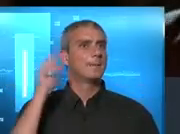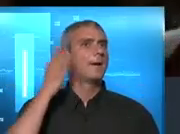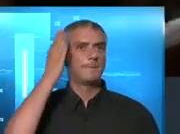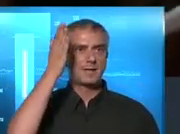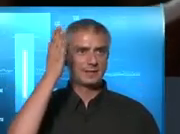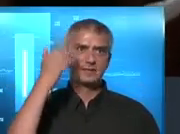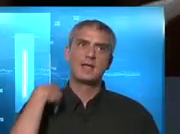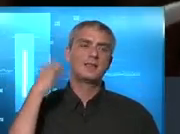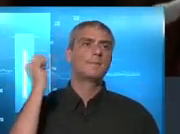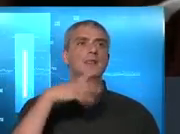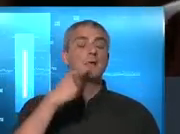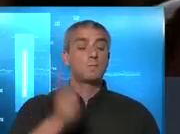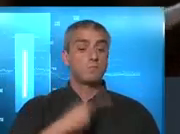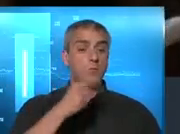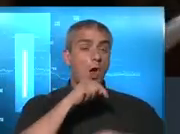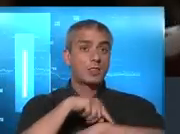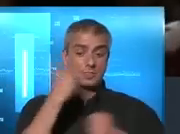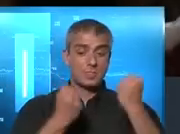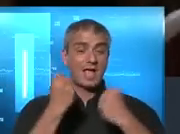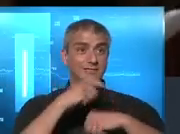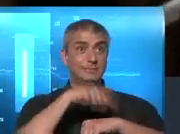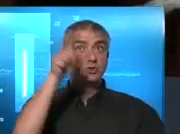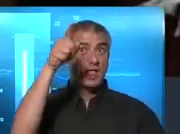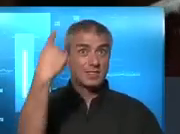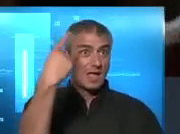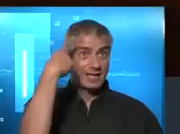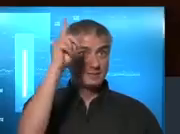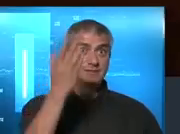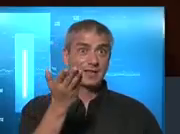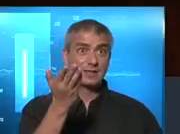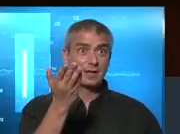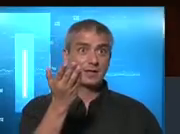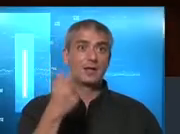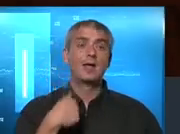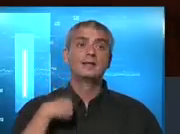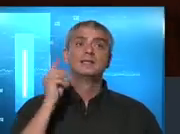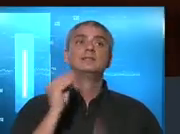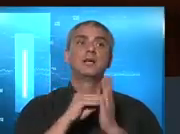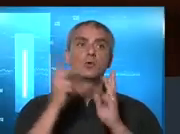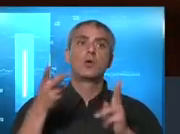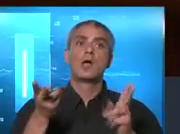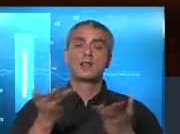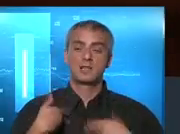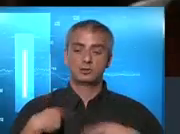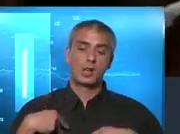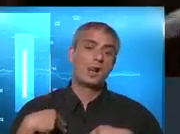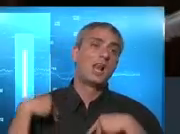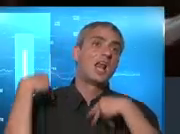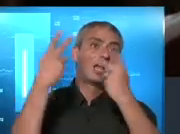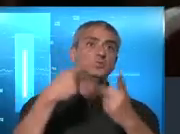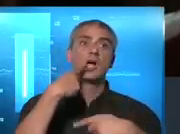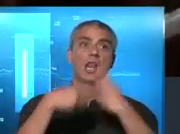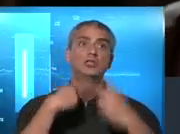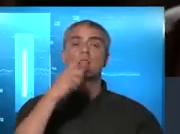future. I came here in a time machine that you invented. Now I need your help to get back to the year